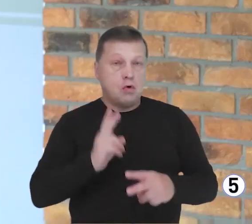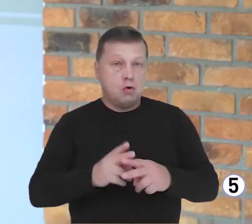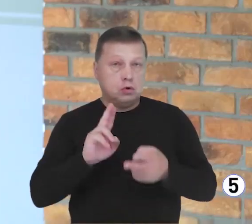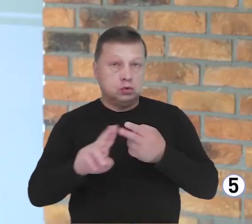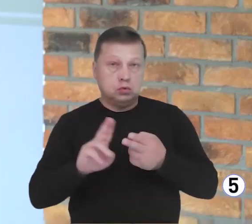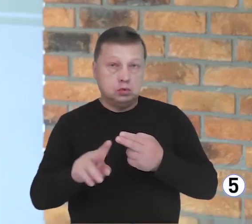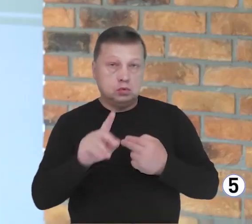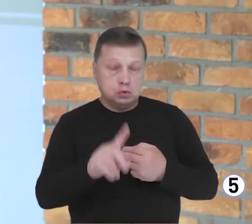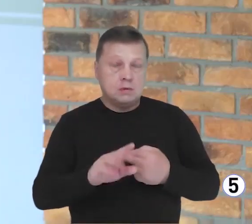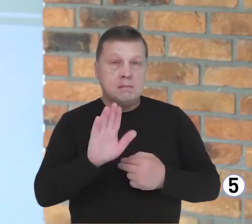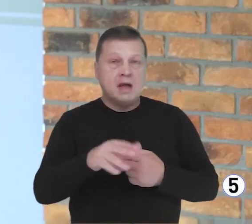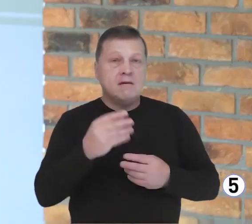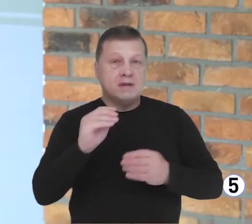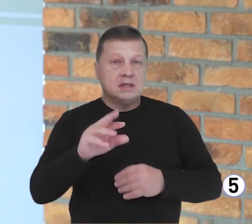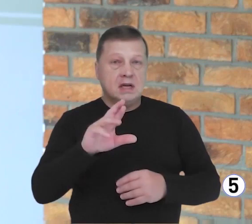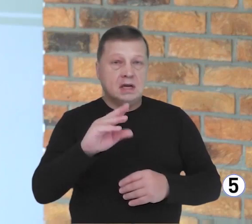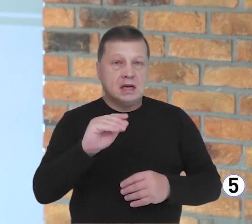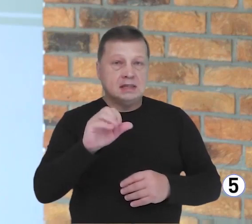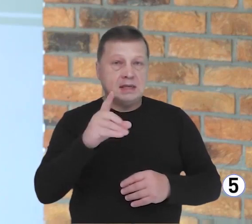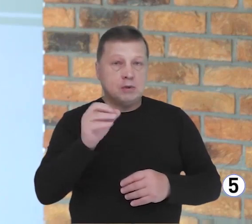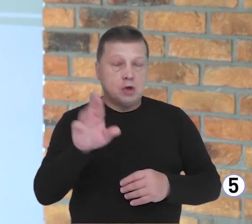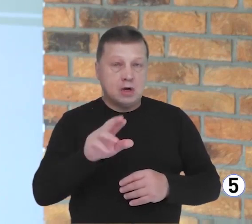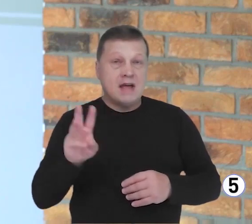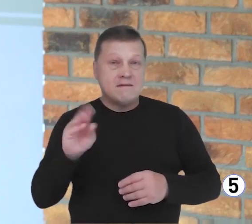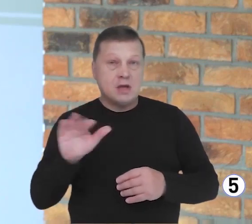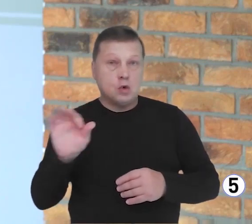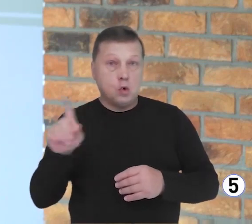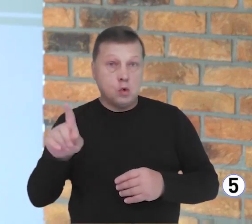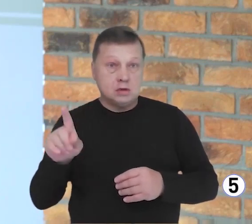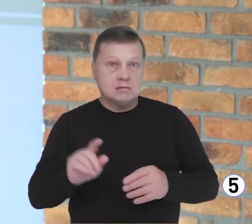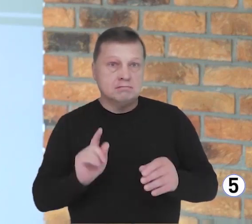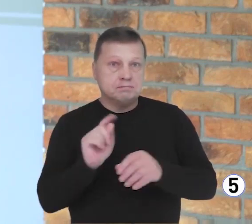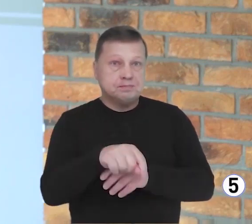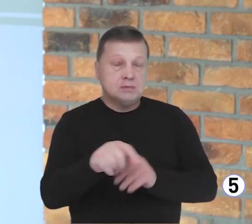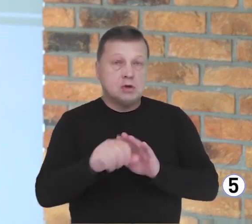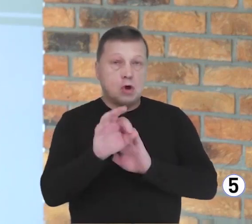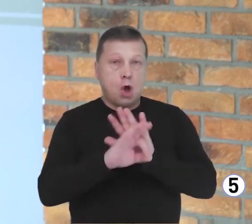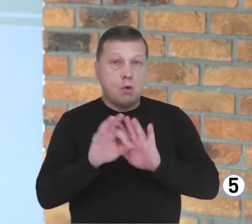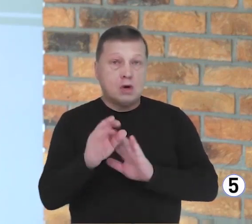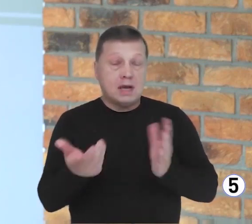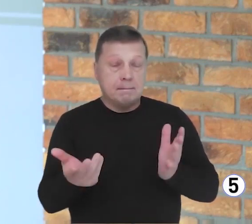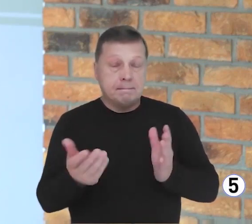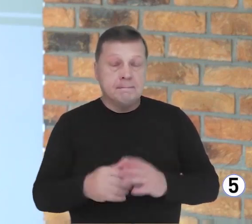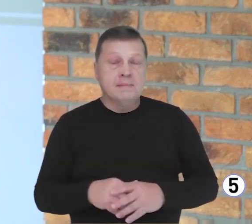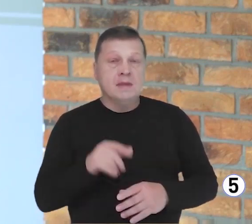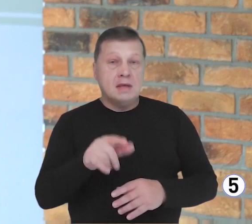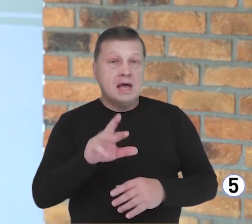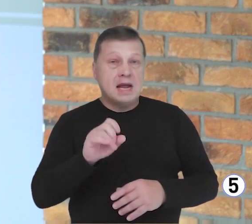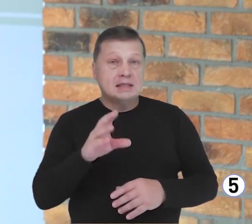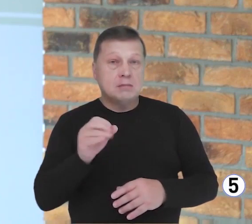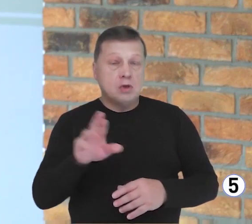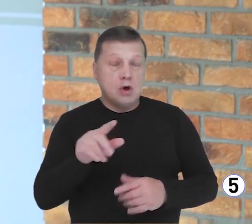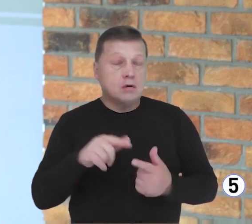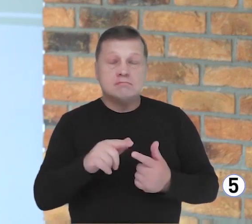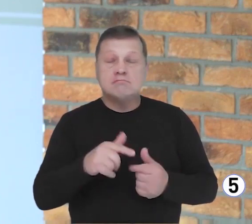z cukrzycą mają więcej receptorów, przez które wirus dostaje się do komórek naszego ciała. I